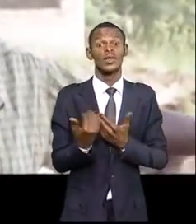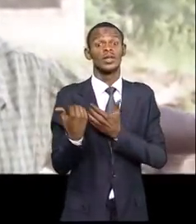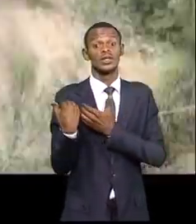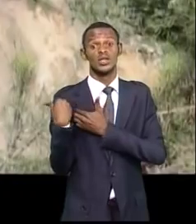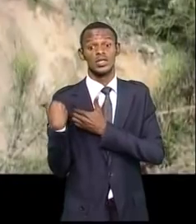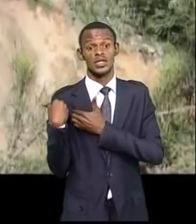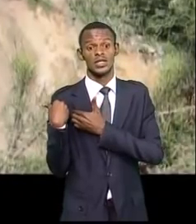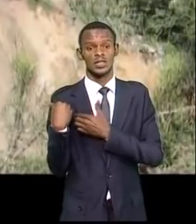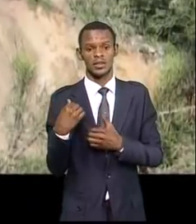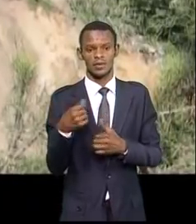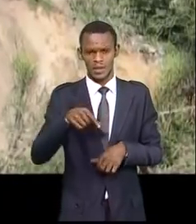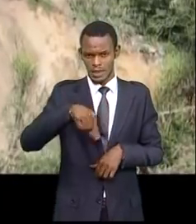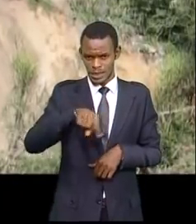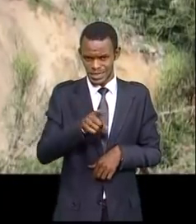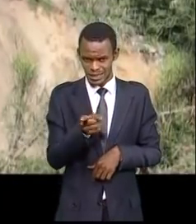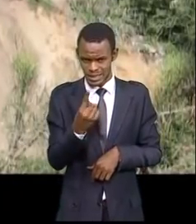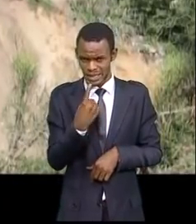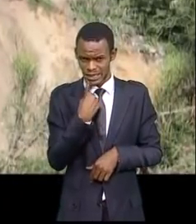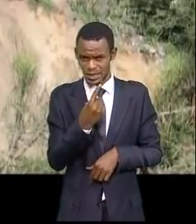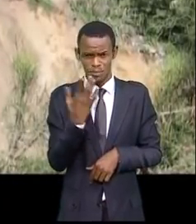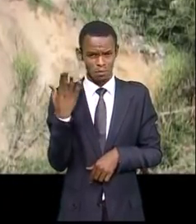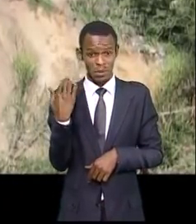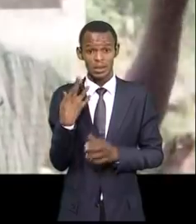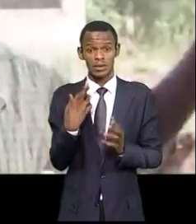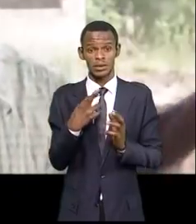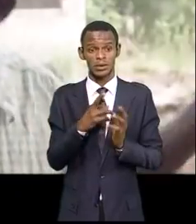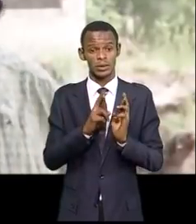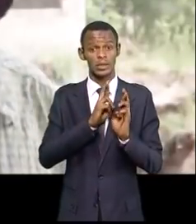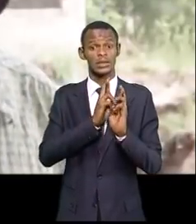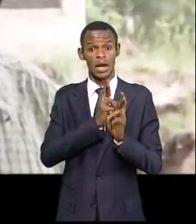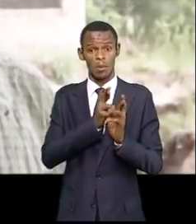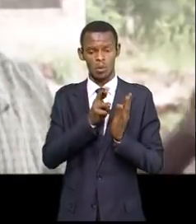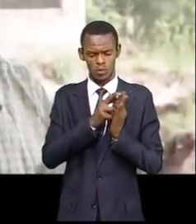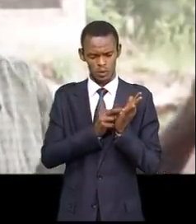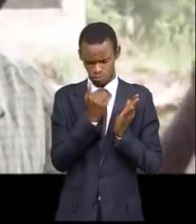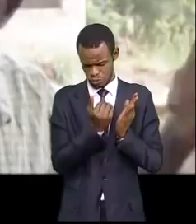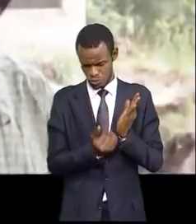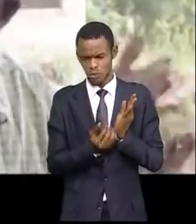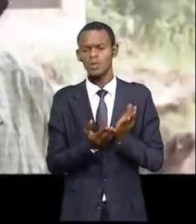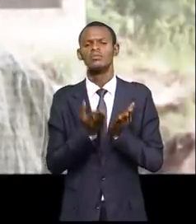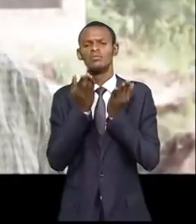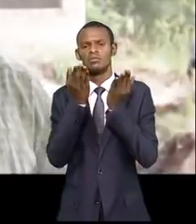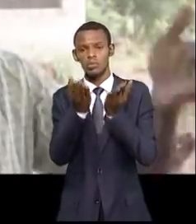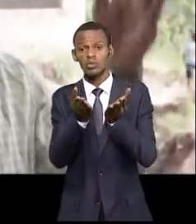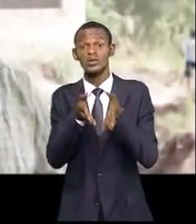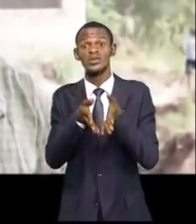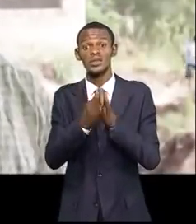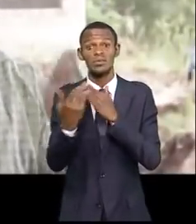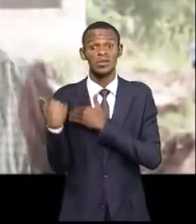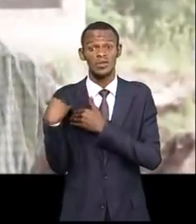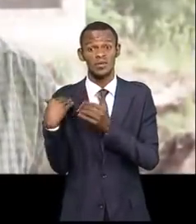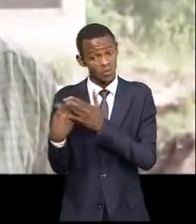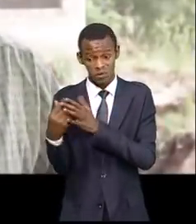du mardi si nos fils a déjà déposé un rapport quant à ceux aux autorités pourraient revenir en aide avant d'indiquer qu entre temps